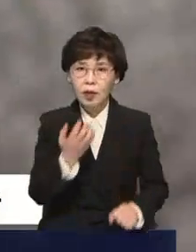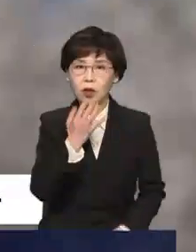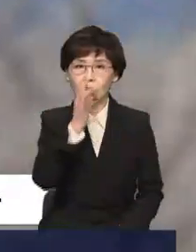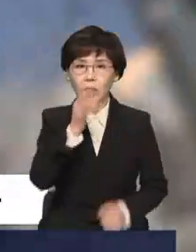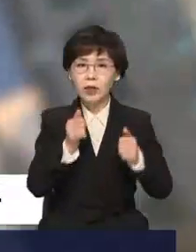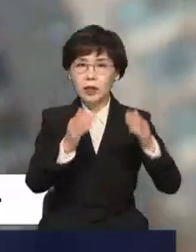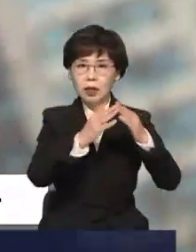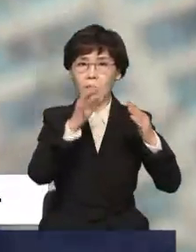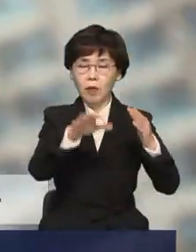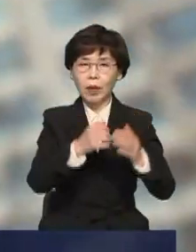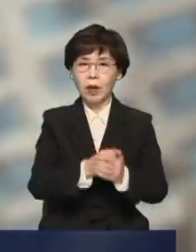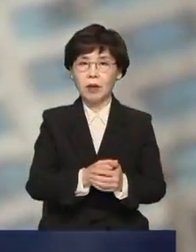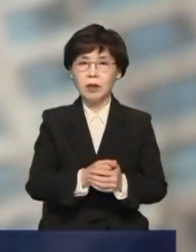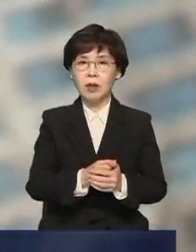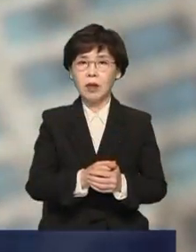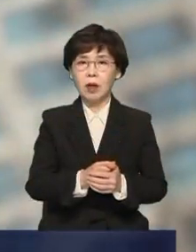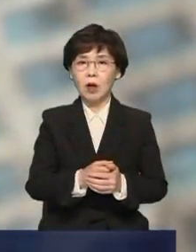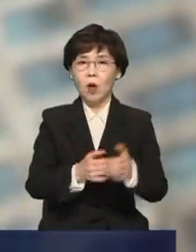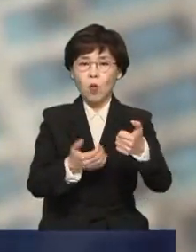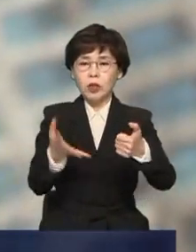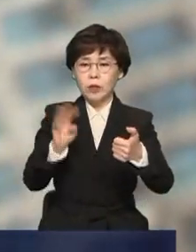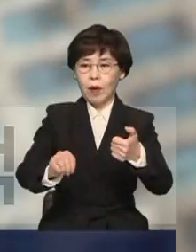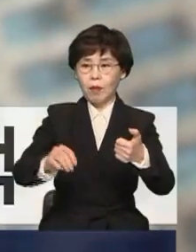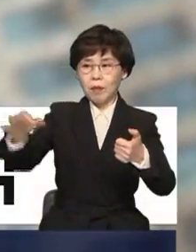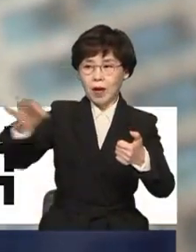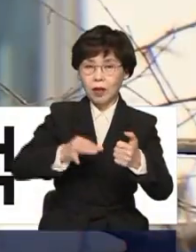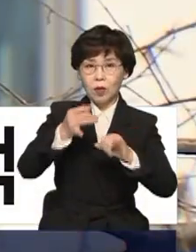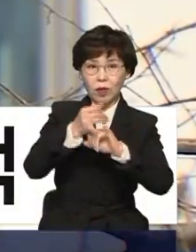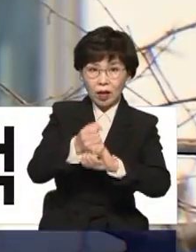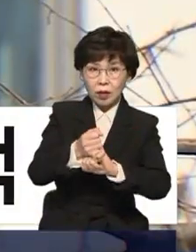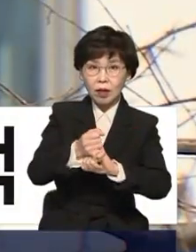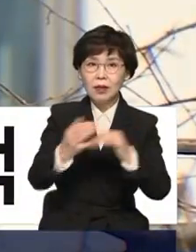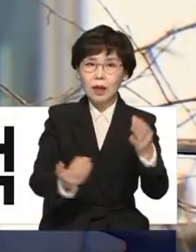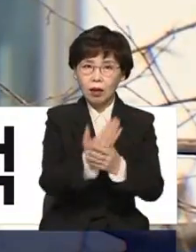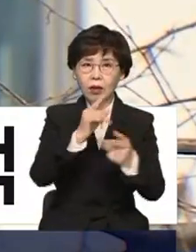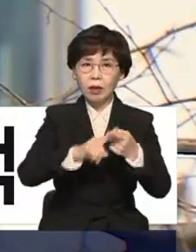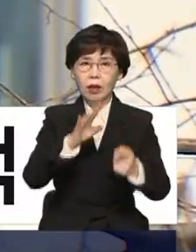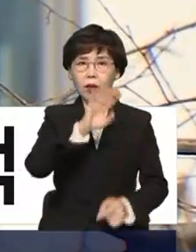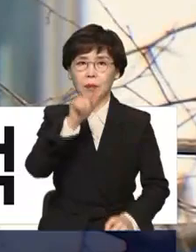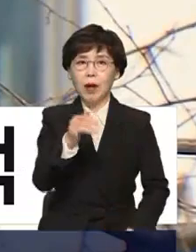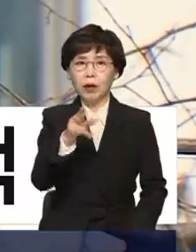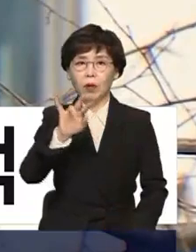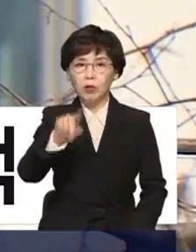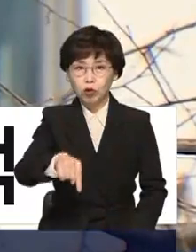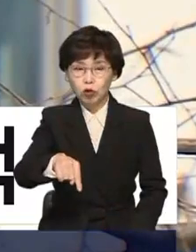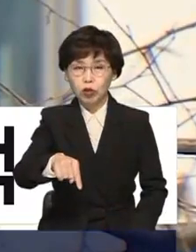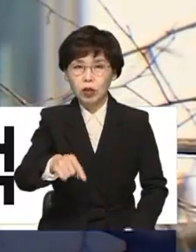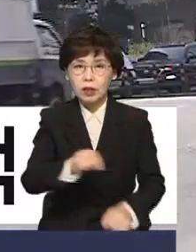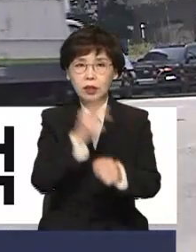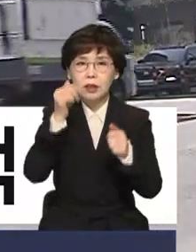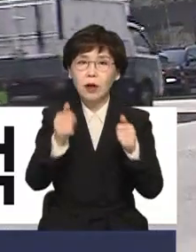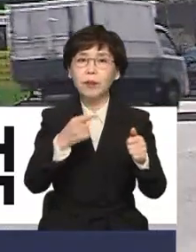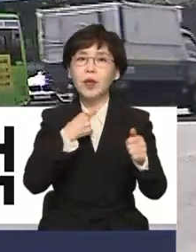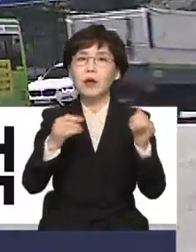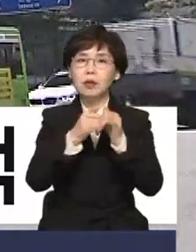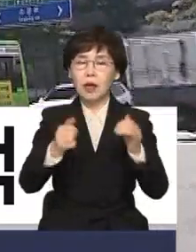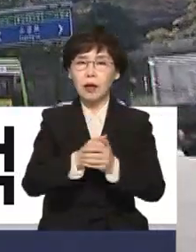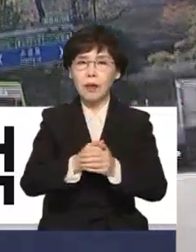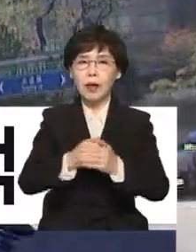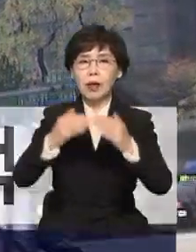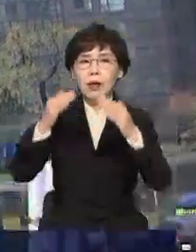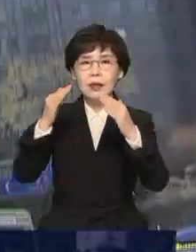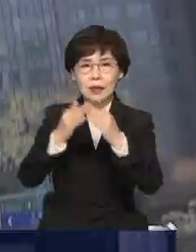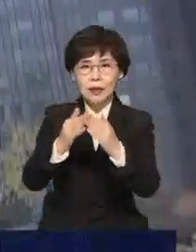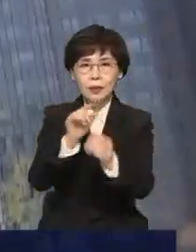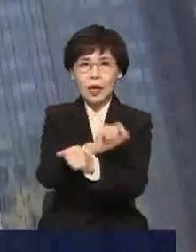서울중앙지검 반부패 수사 1부는 이른바 50억 클럽 사건과 관련해 박영수 전 특별검사의 자택과 사무실, 우리은행 본점 등을